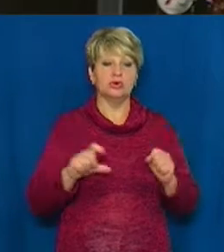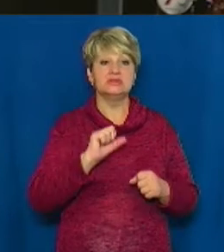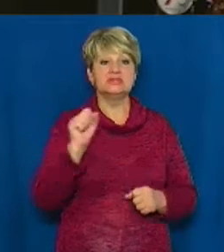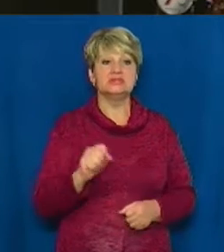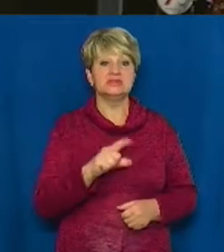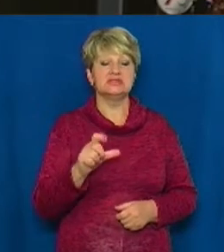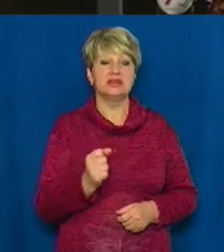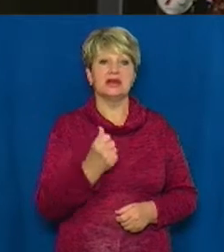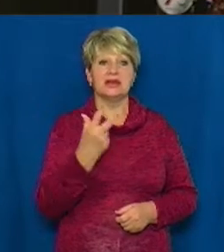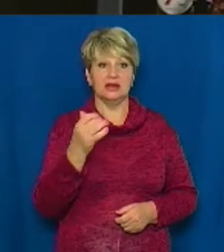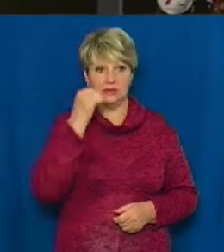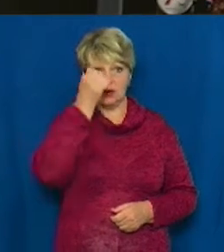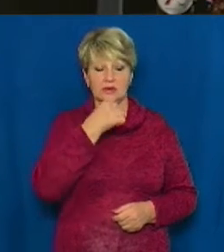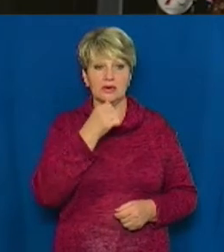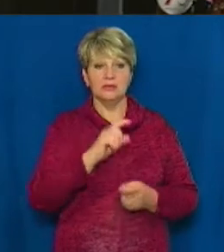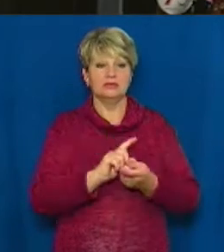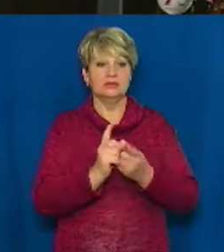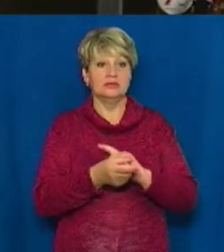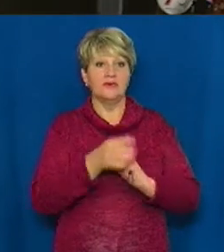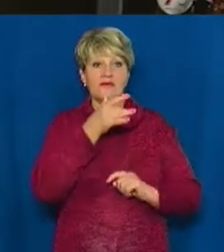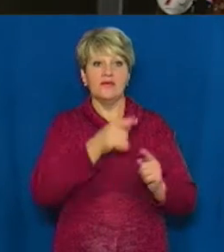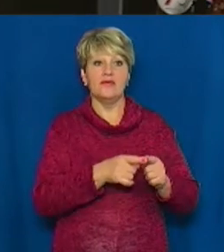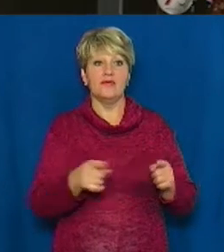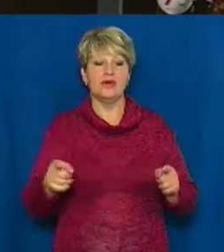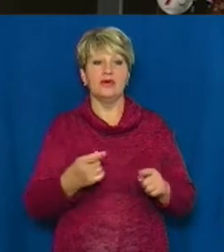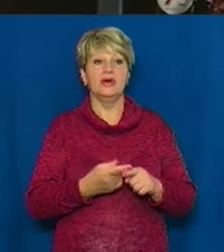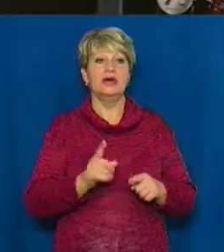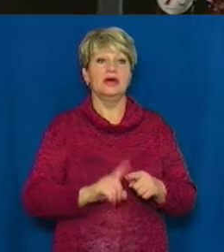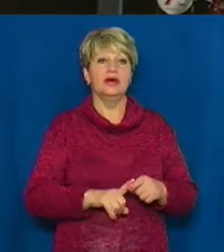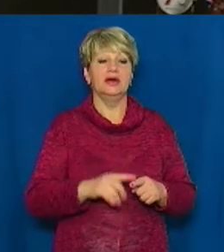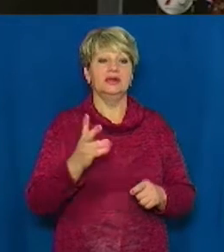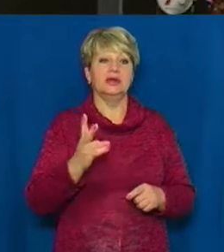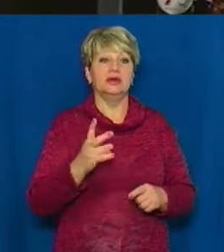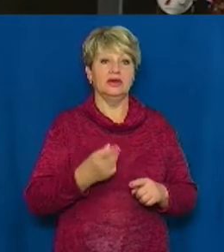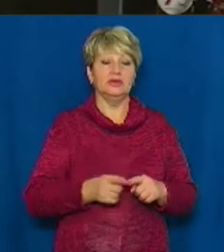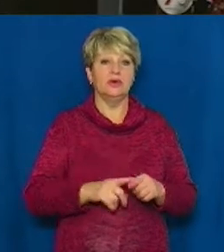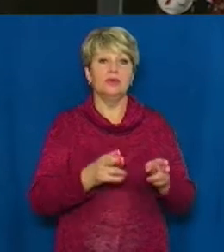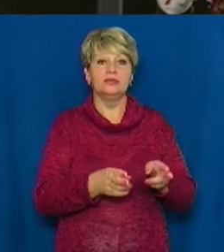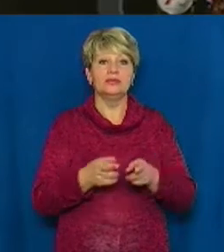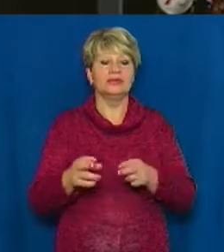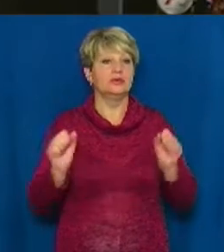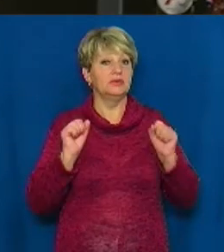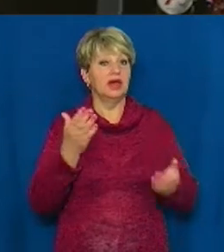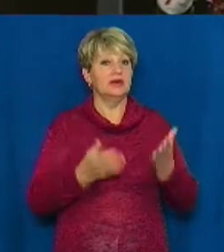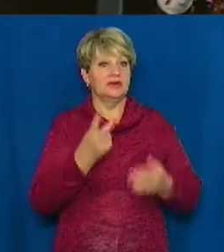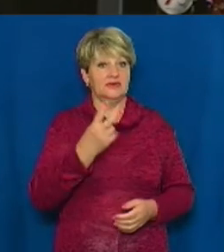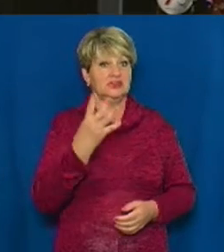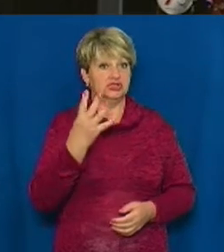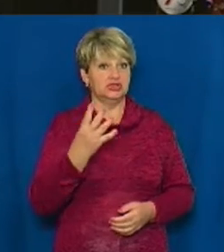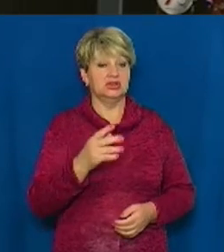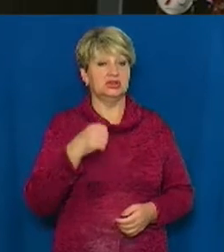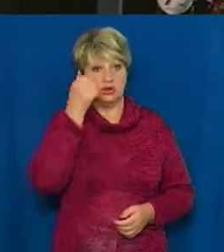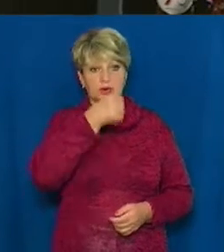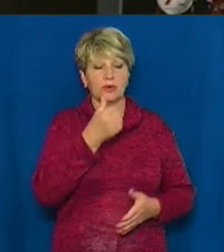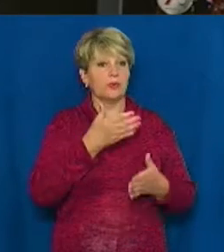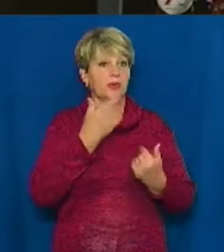років у нашій країні настав такий період. Це називається курс партії на омолодження спорту. Якщо спортсмен у 24 роки не має звання